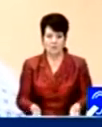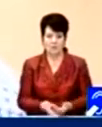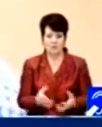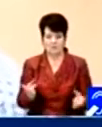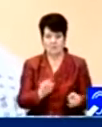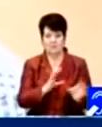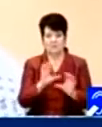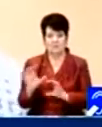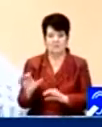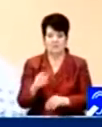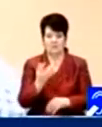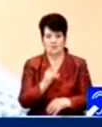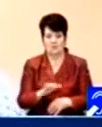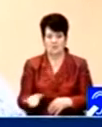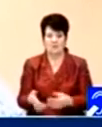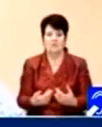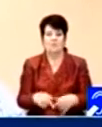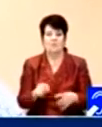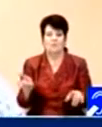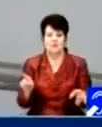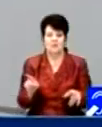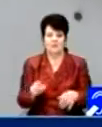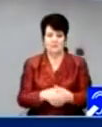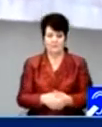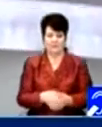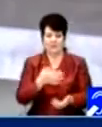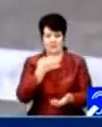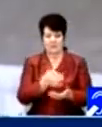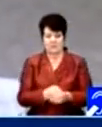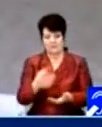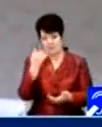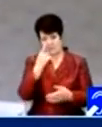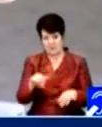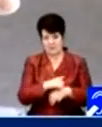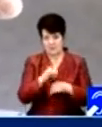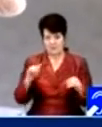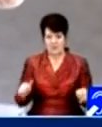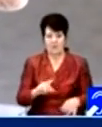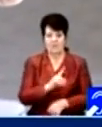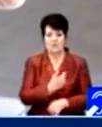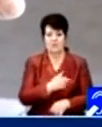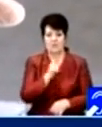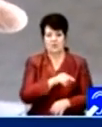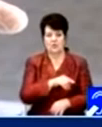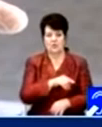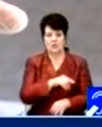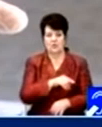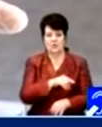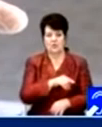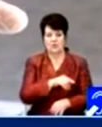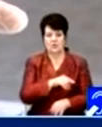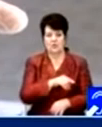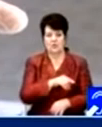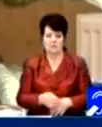altfel este răspundere. Pentru a preveni răspândirea rujeolei și medicii din Soroca sunt în alertă.